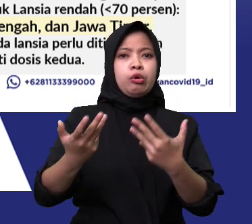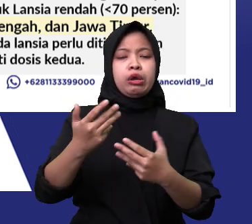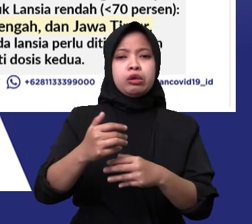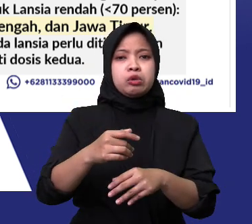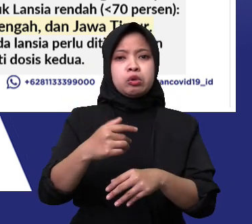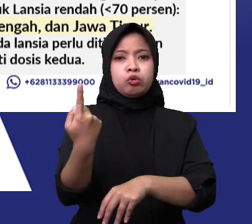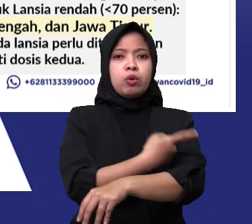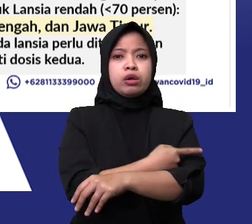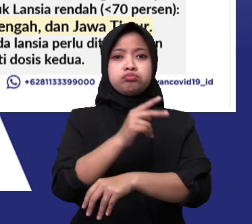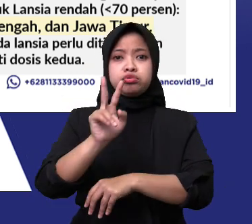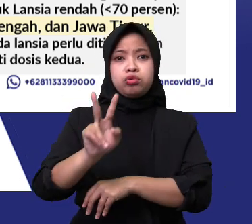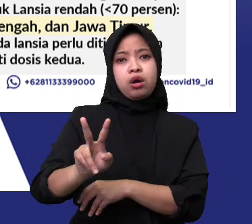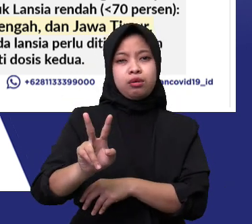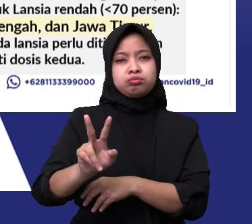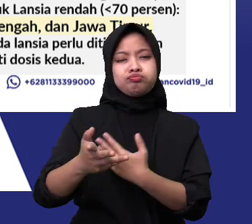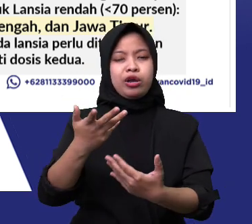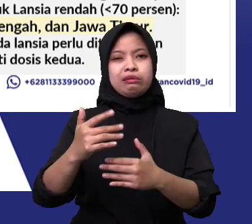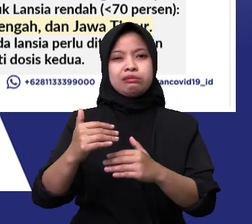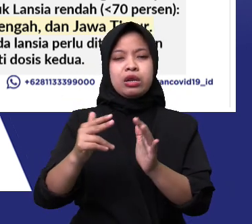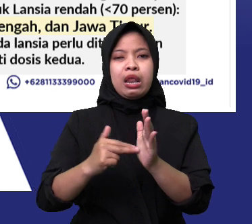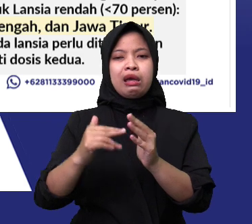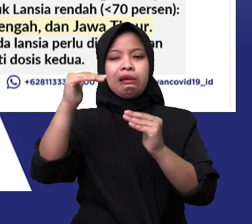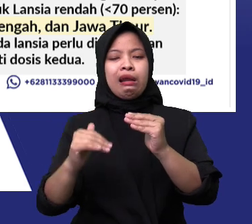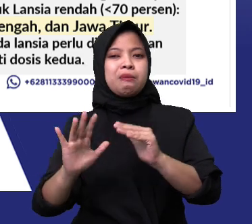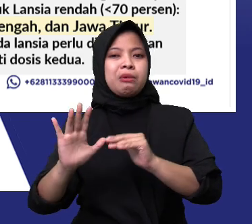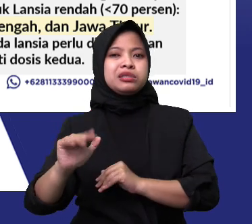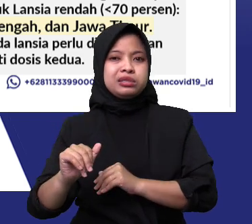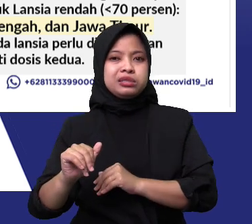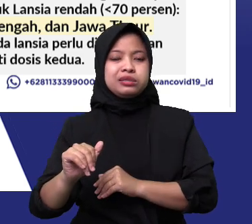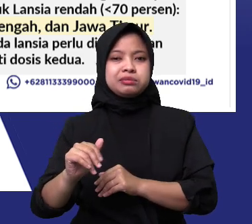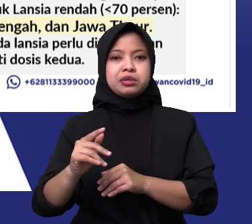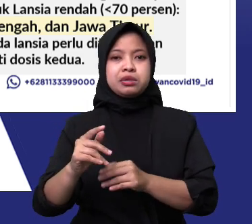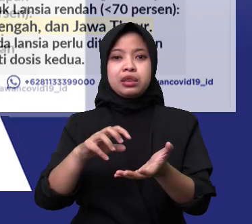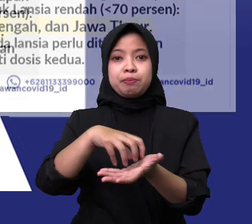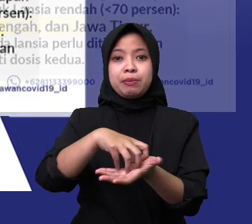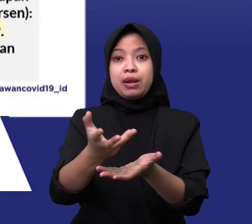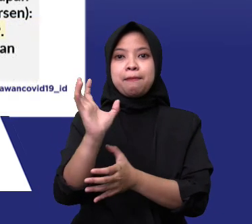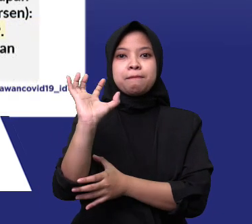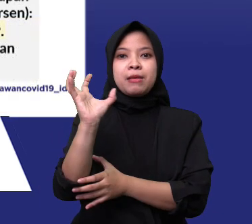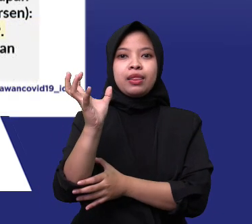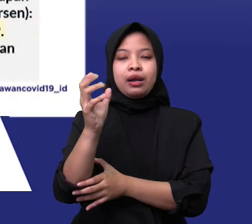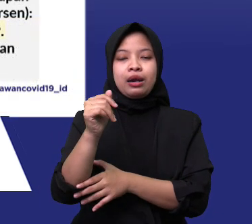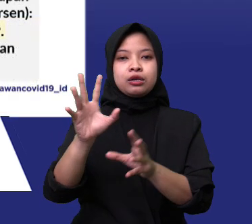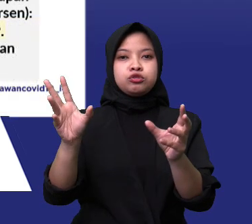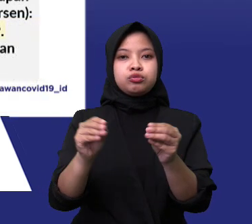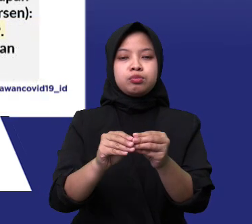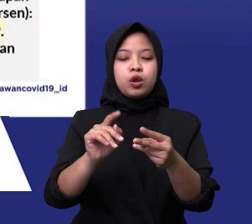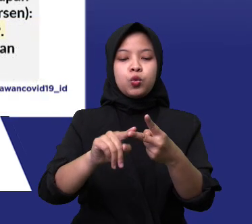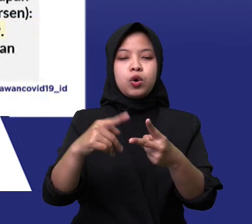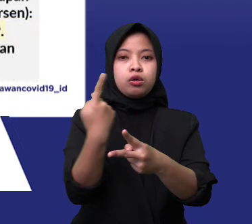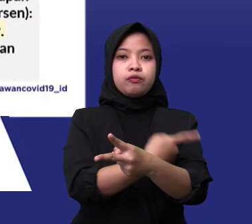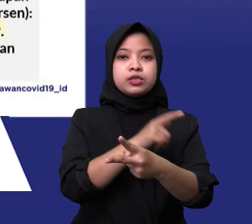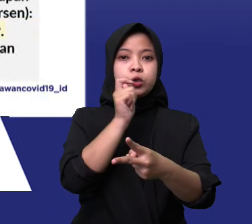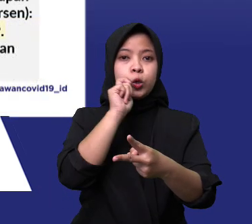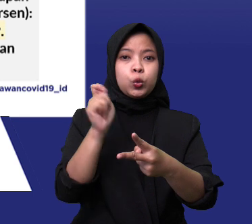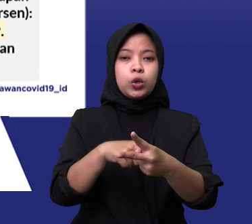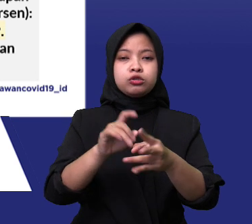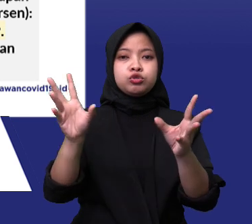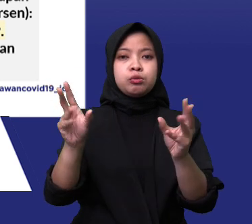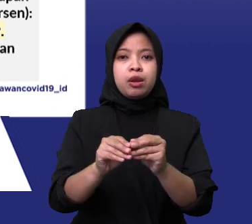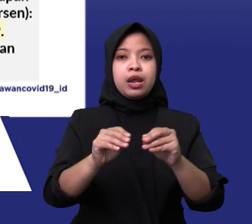untuk lansia masih relatif rendah, yaitu Banten dengan cakupan vaksinasi dosis 2 untuk lansia sebesar